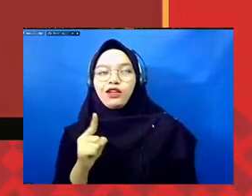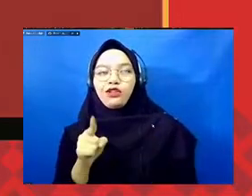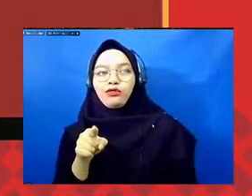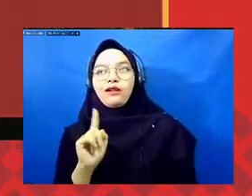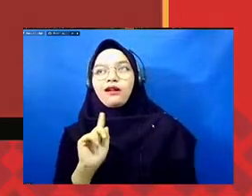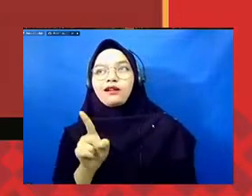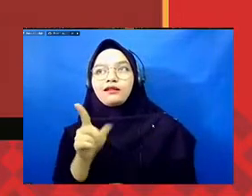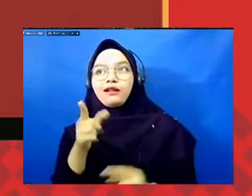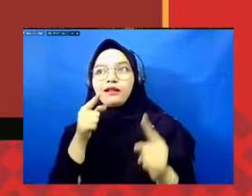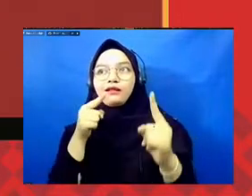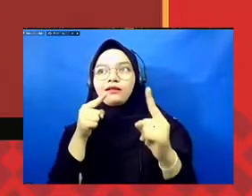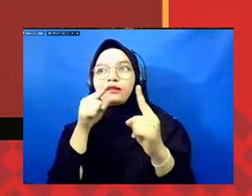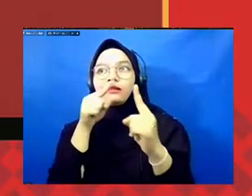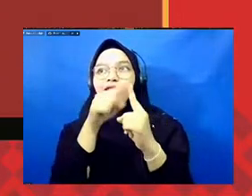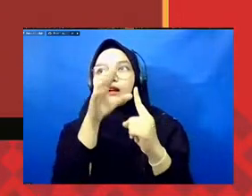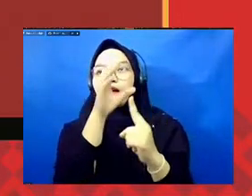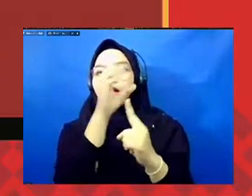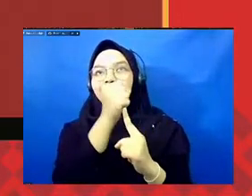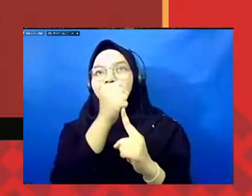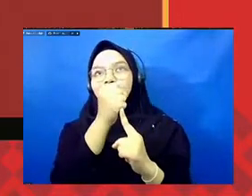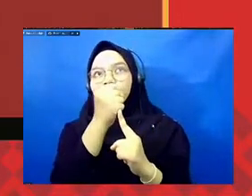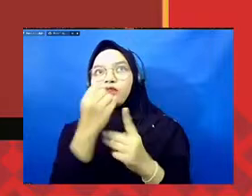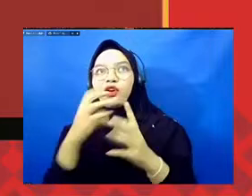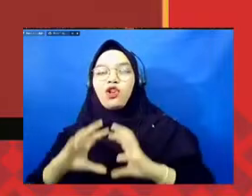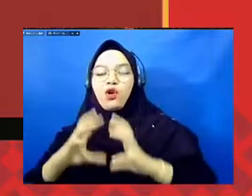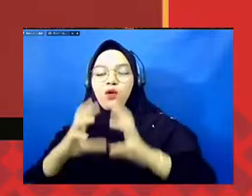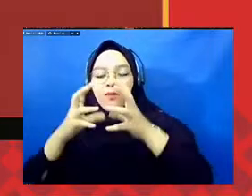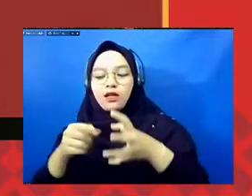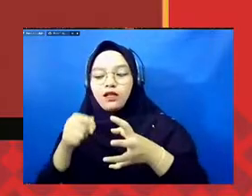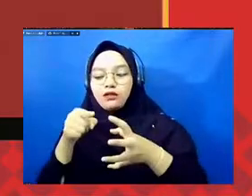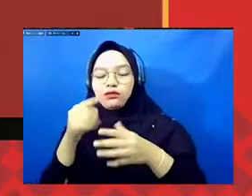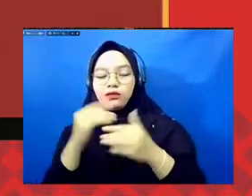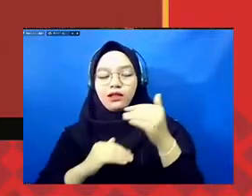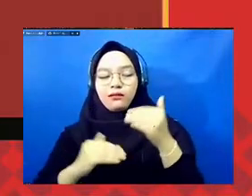tingkat global sekitar lebih dari 100